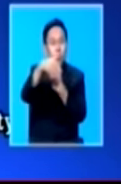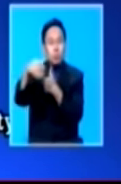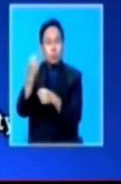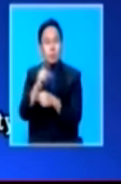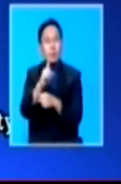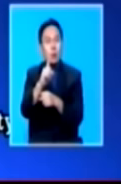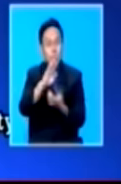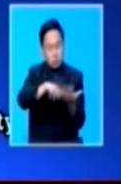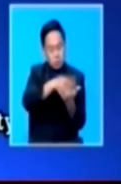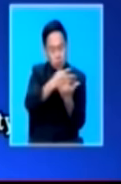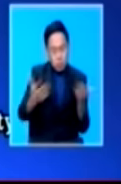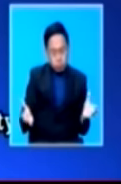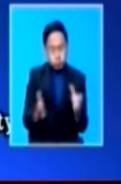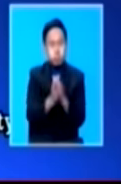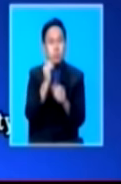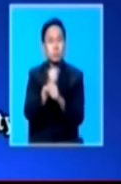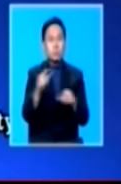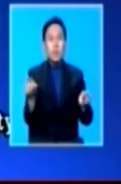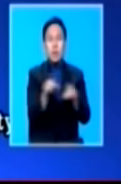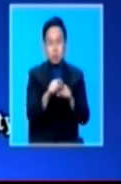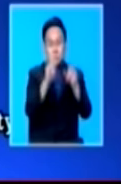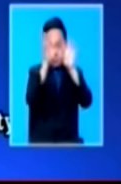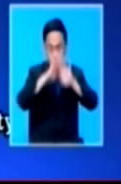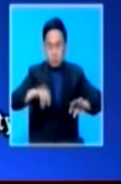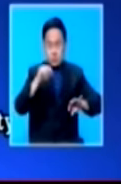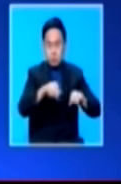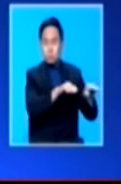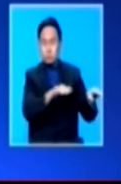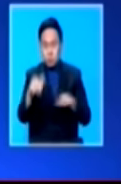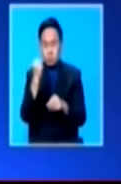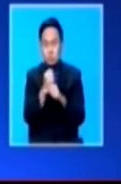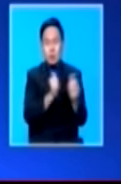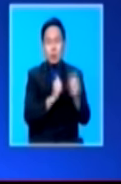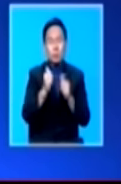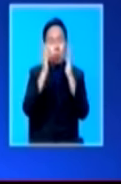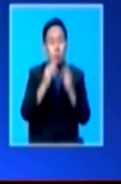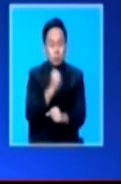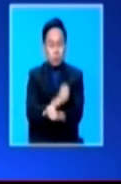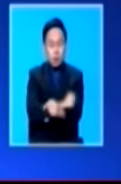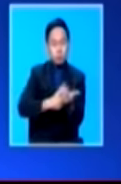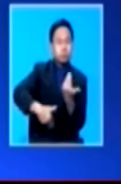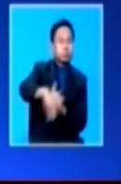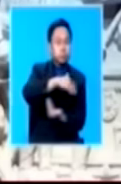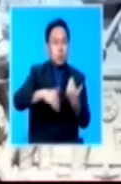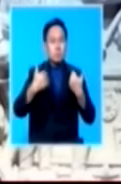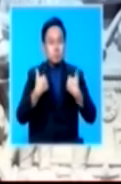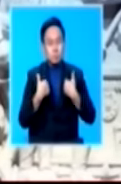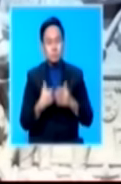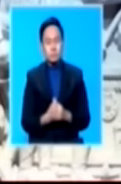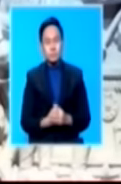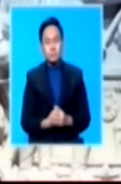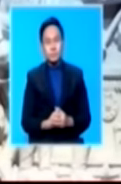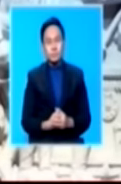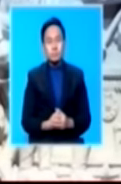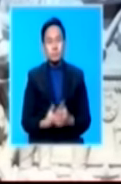การเตรียมการที่ผ่านมาในเรื่องของการเข้าสู่การเป็นประชาคมอาเซียนนะครับซึ่งมีหลายอย่างด้วยกันนะในตรงนั้นเดี๋ยวผมพูดอีกครั้งนึงนะอันนี้เราก็จ